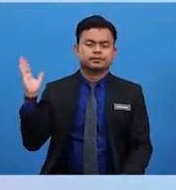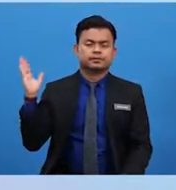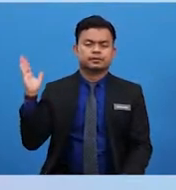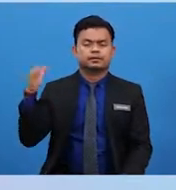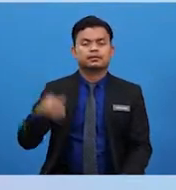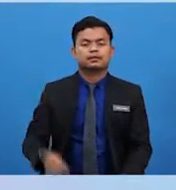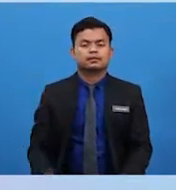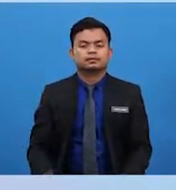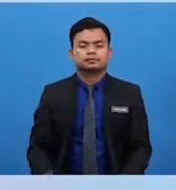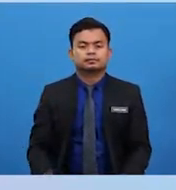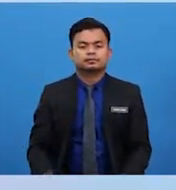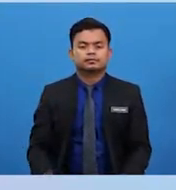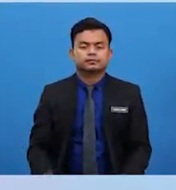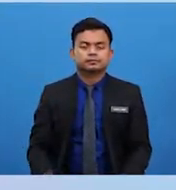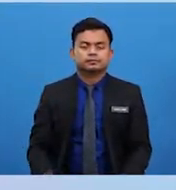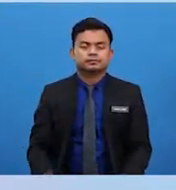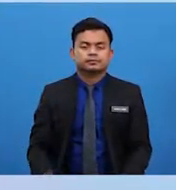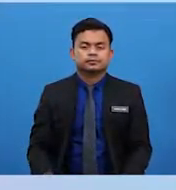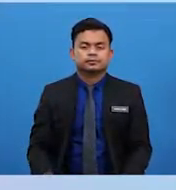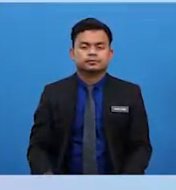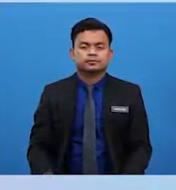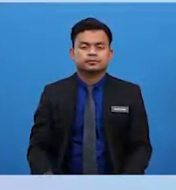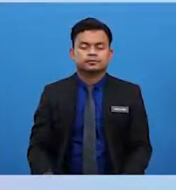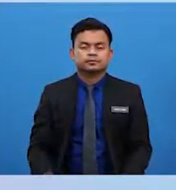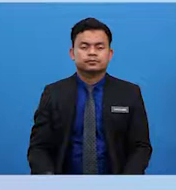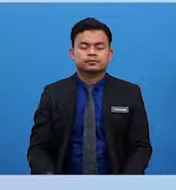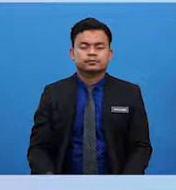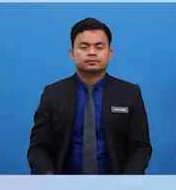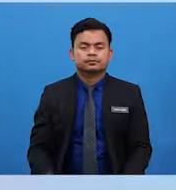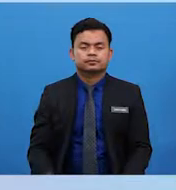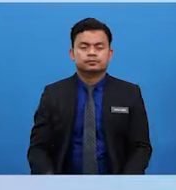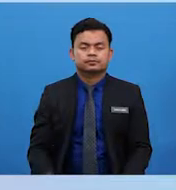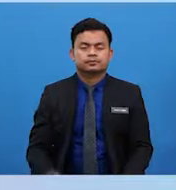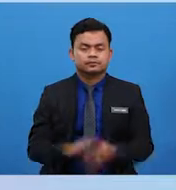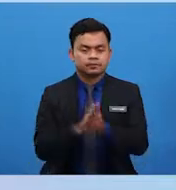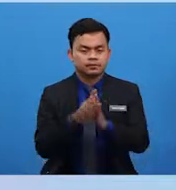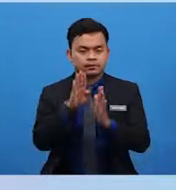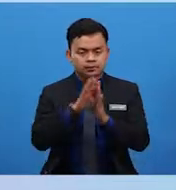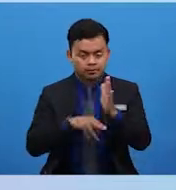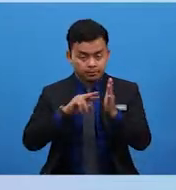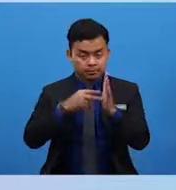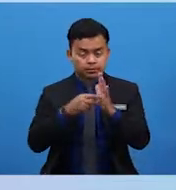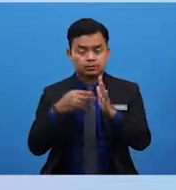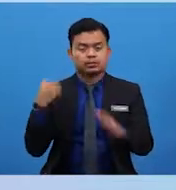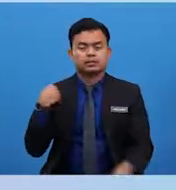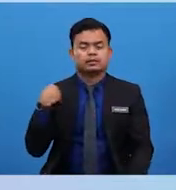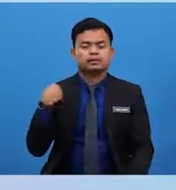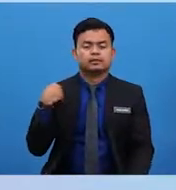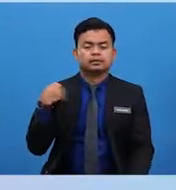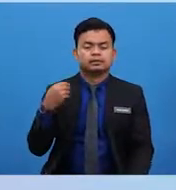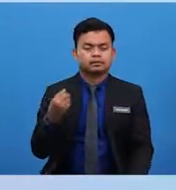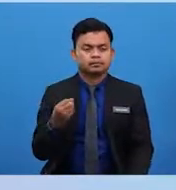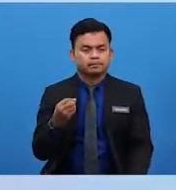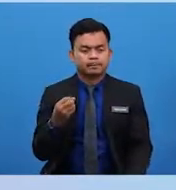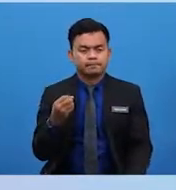imbangan dominasi pergerakan dan ekonomi ah jadi termasuk ada beberapa pakar yang kita harus